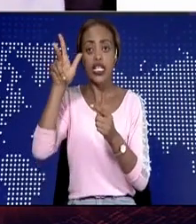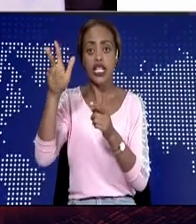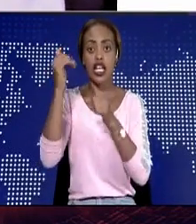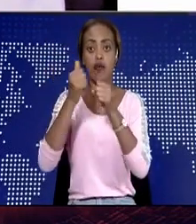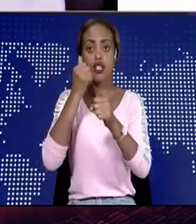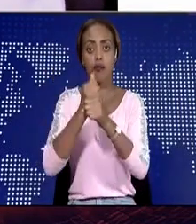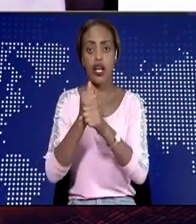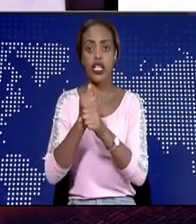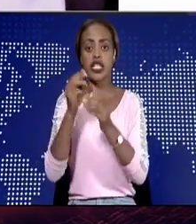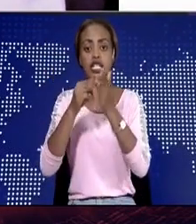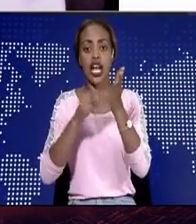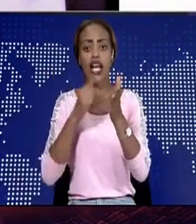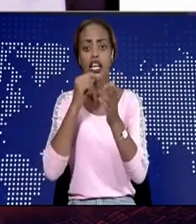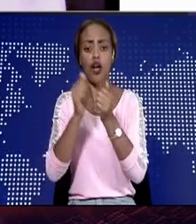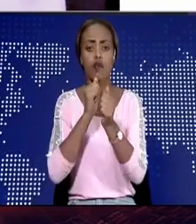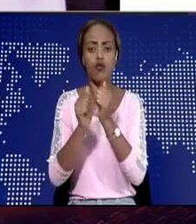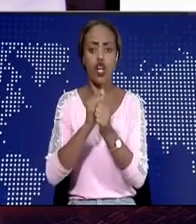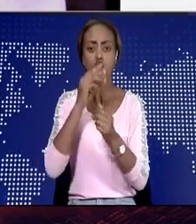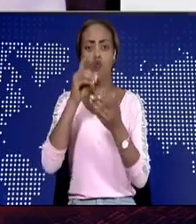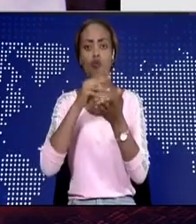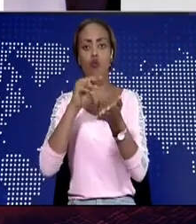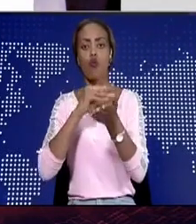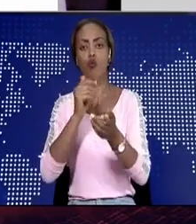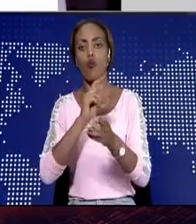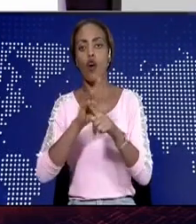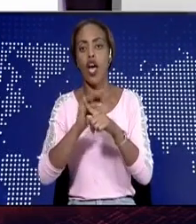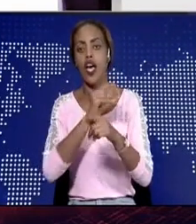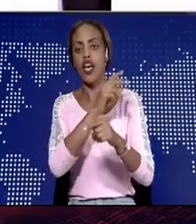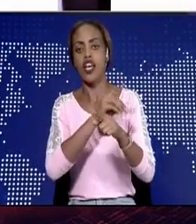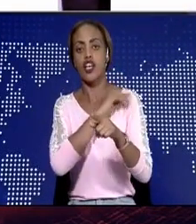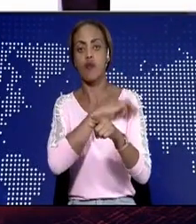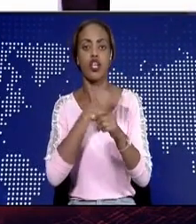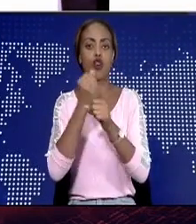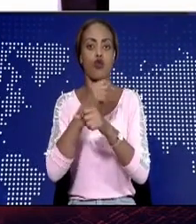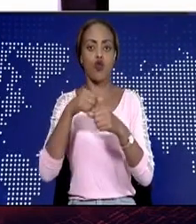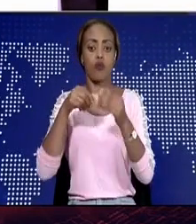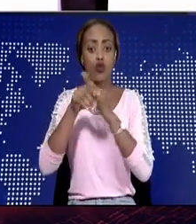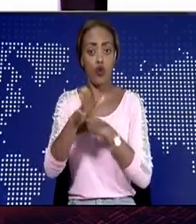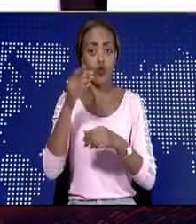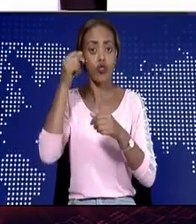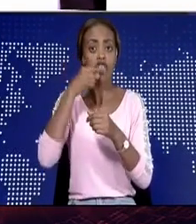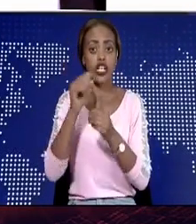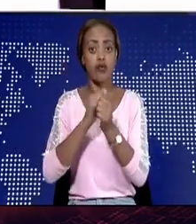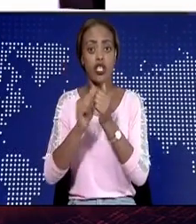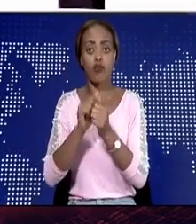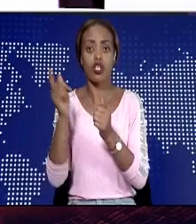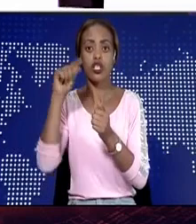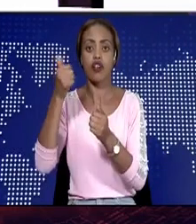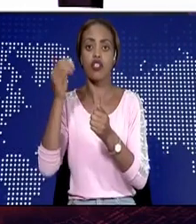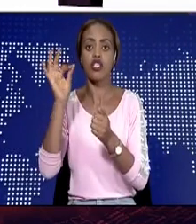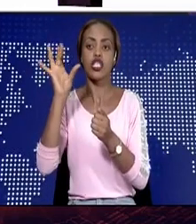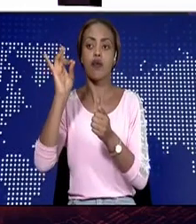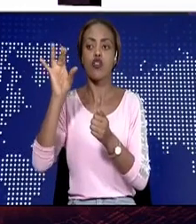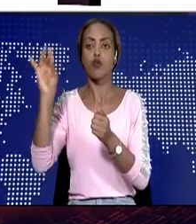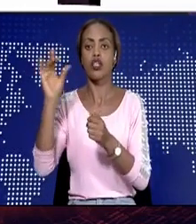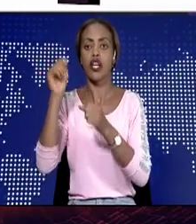تمرد سرعة درق أم مدم ساس بموية حكمنا إن قلقل صليحهم دحر مدم ساس سرعة درق ساب شنش عن تميتين سمانين شمونتان أم